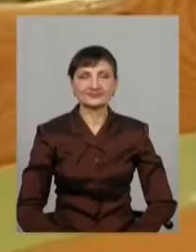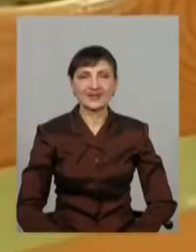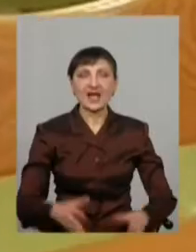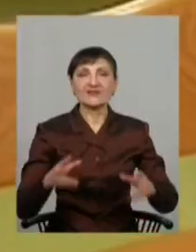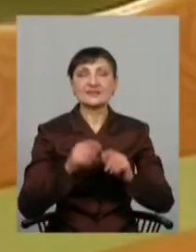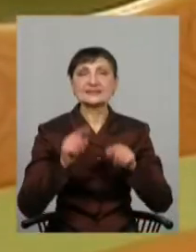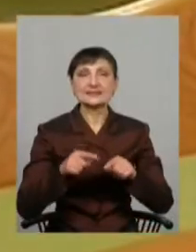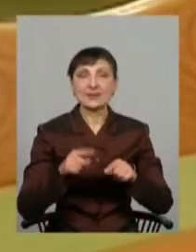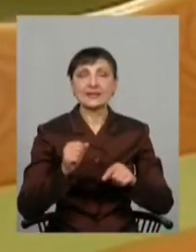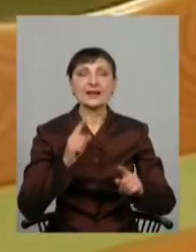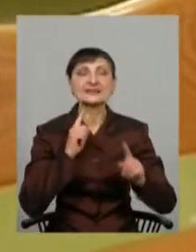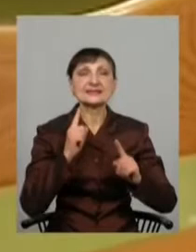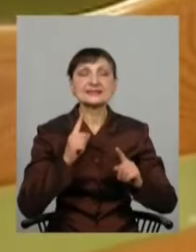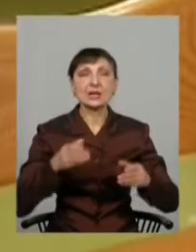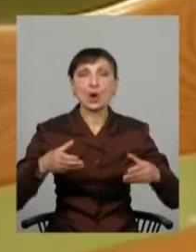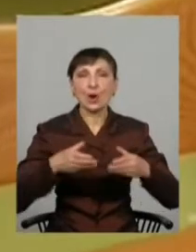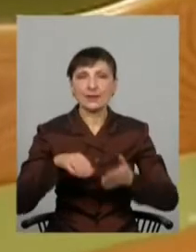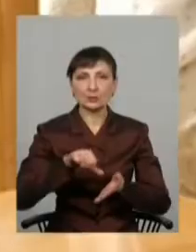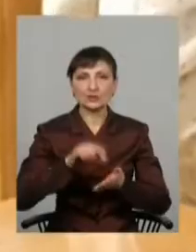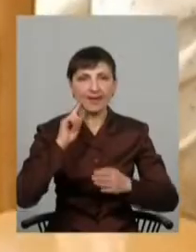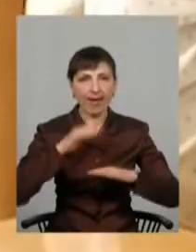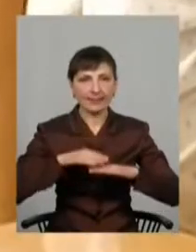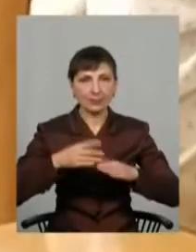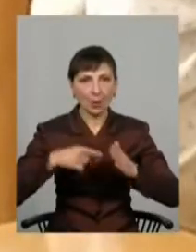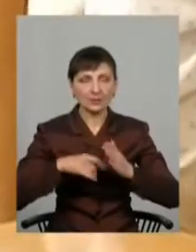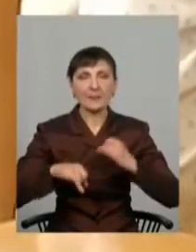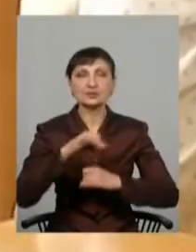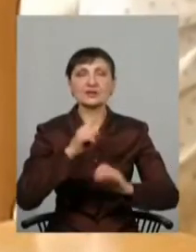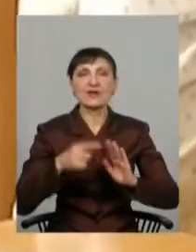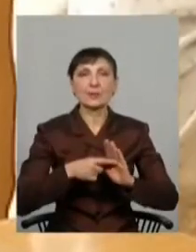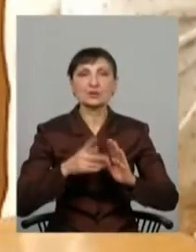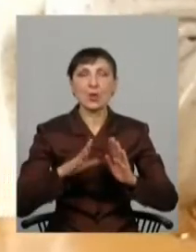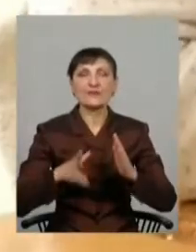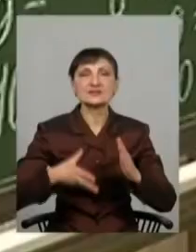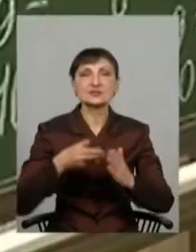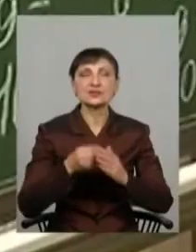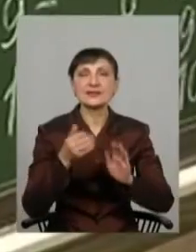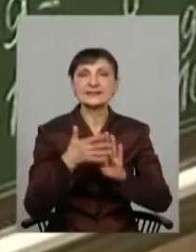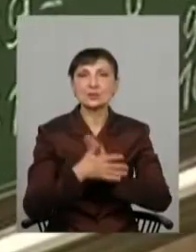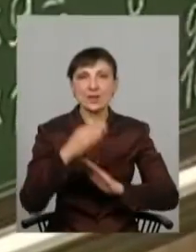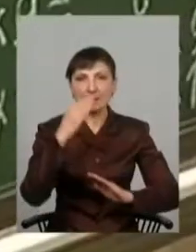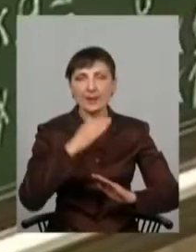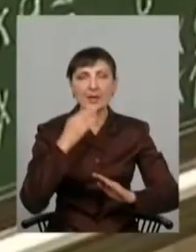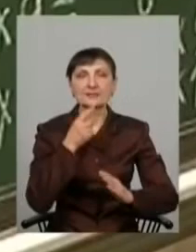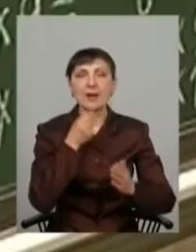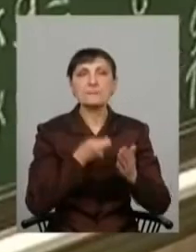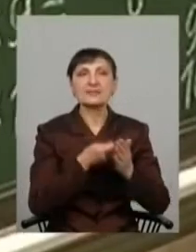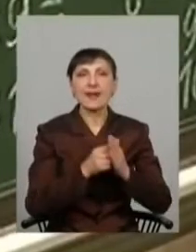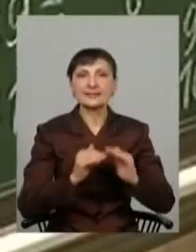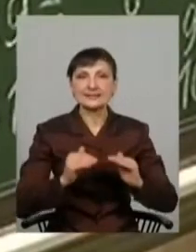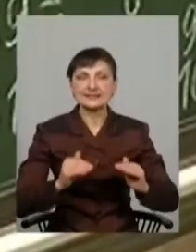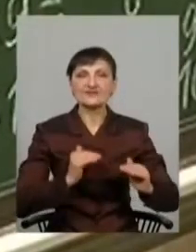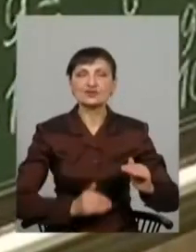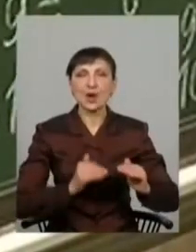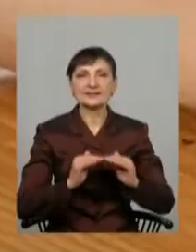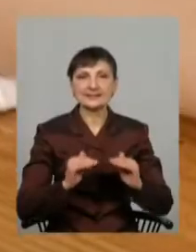Вместе с тем, на заседании коллеги с участием акима города обсудили вопросы о возмещении расходов родителей на питание детей в частных